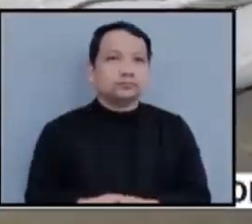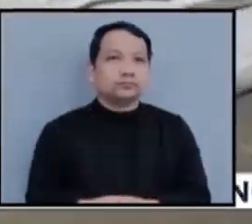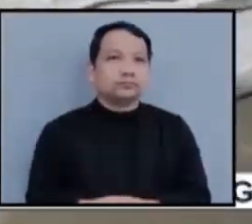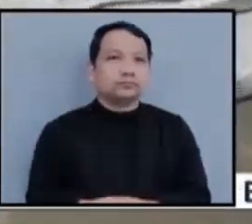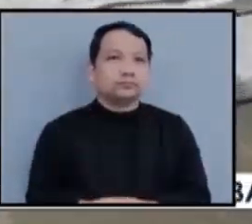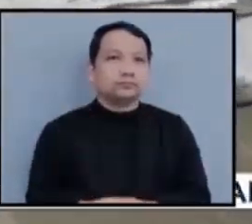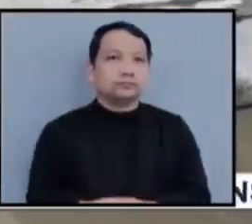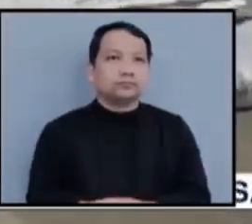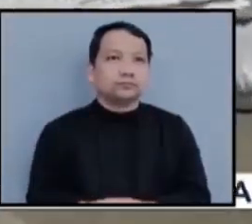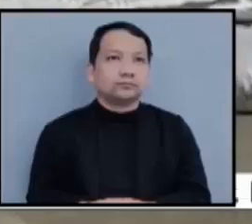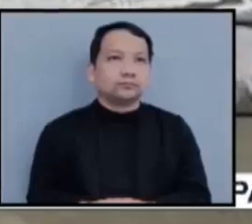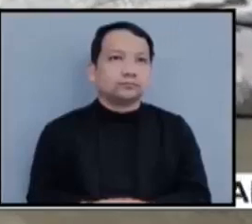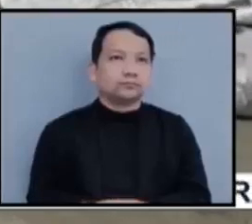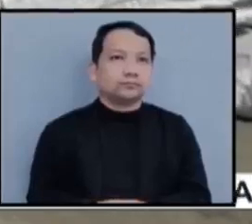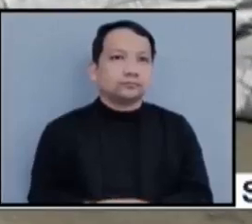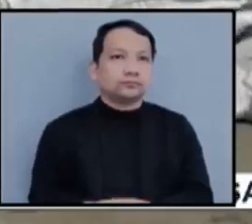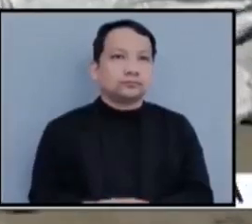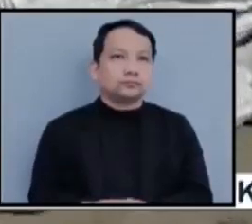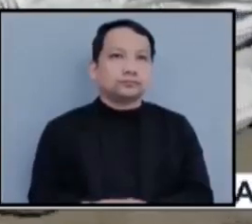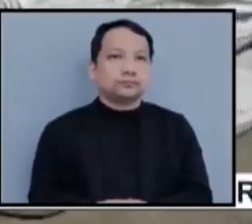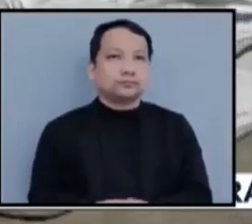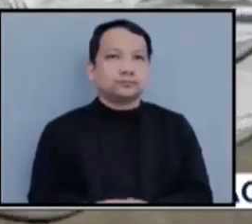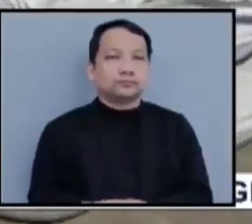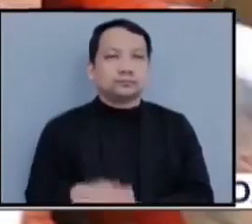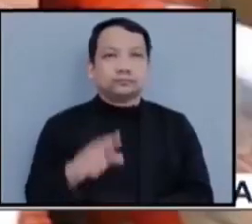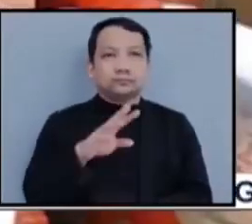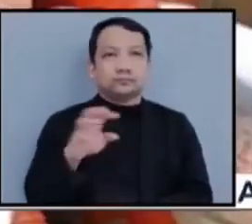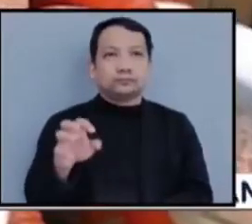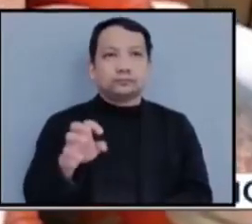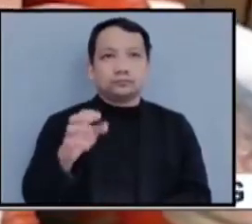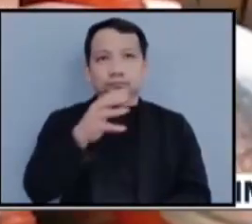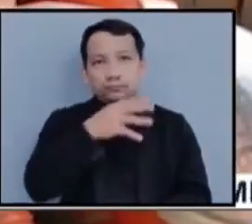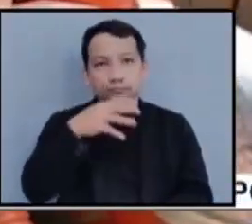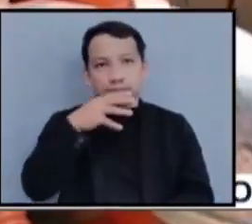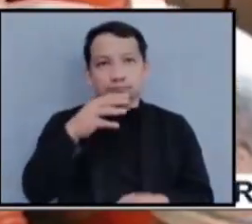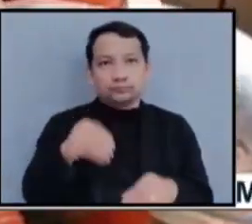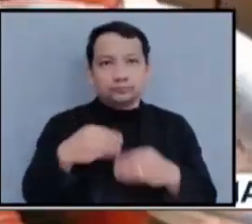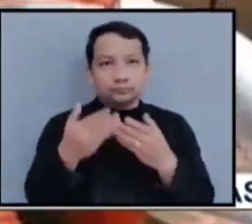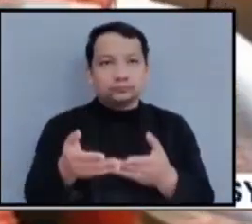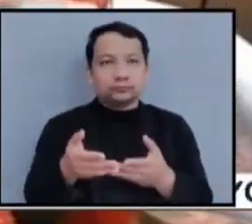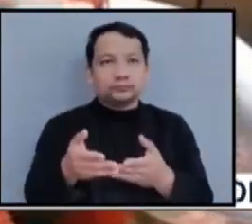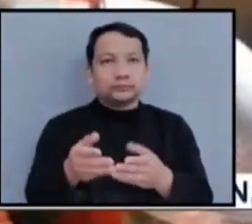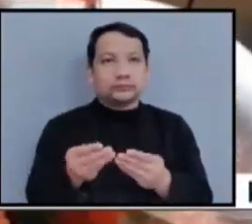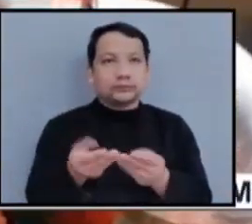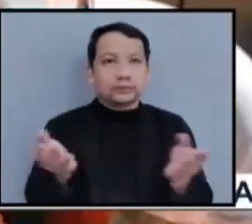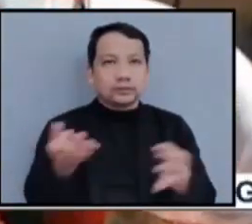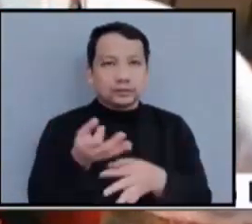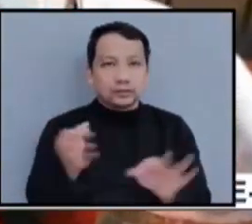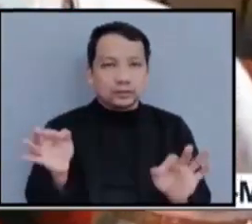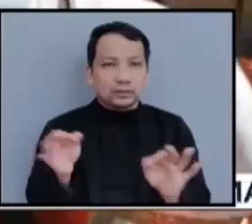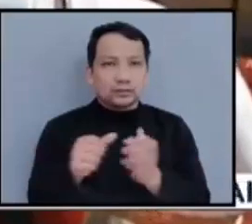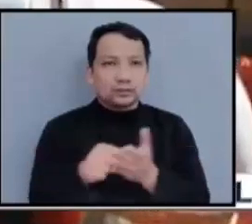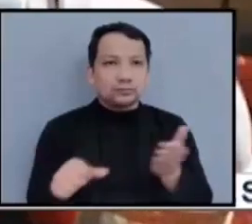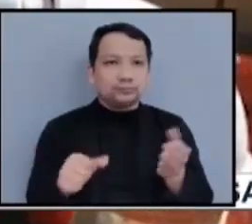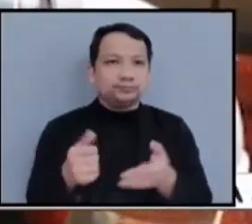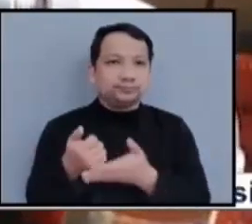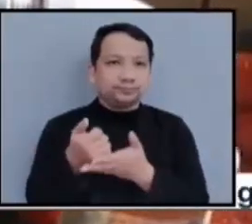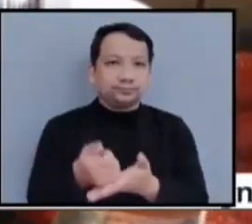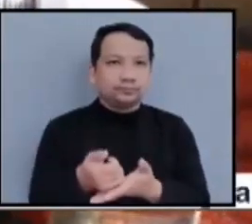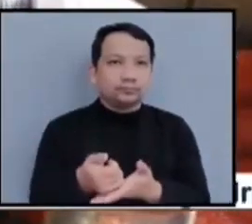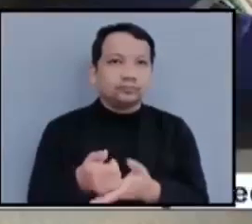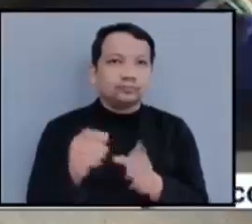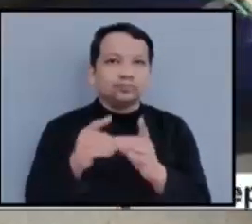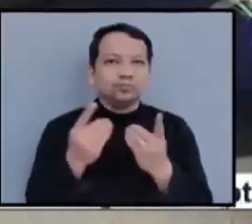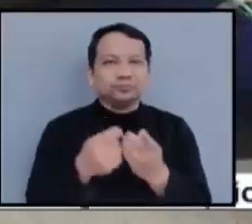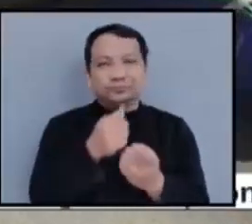Aabot sa 400 magsasaka sa lawag ang nakatanggap ng mga libreng agri-input mula sa pakikipagtulungan ng Department of